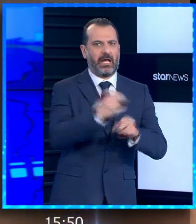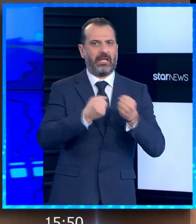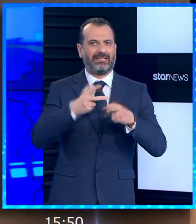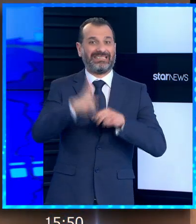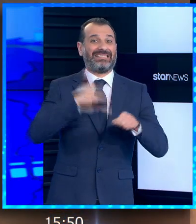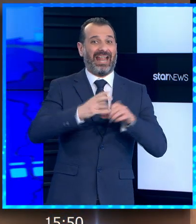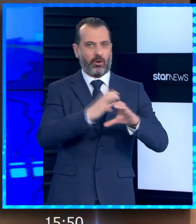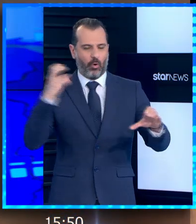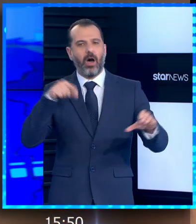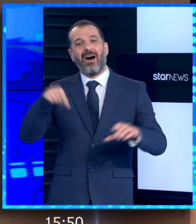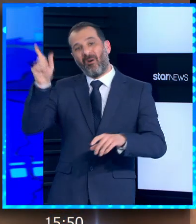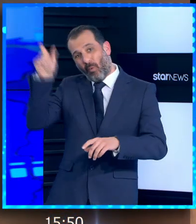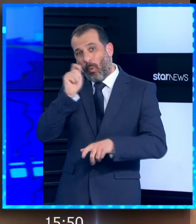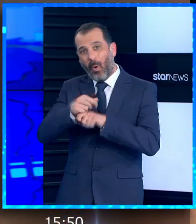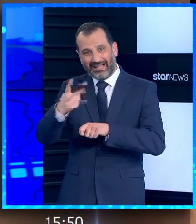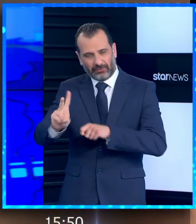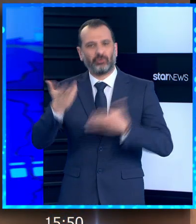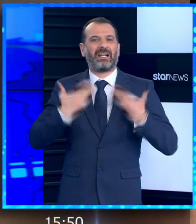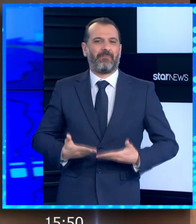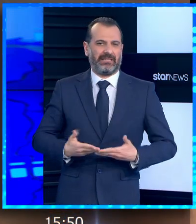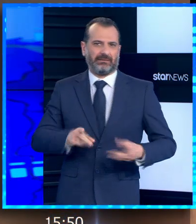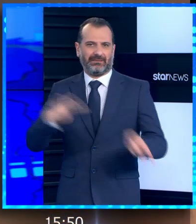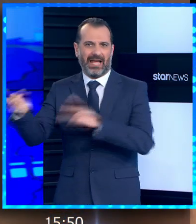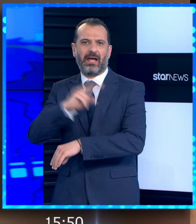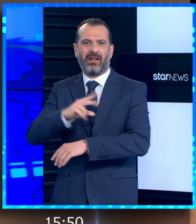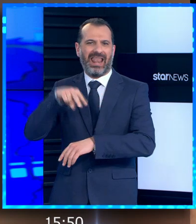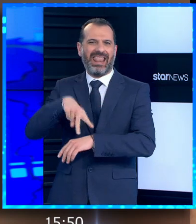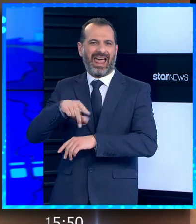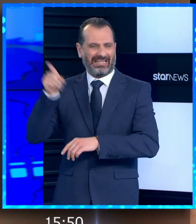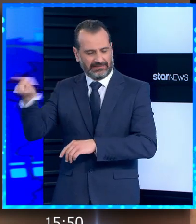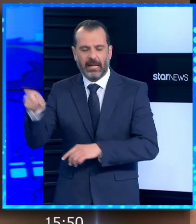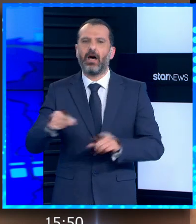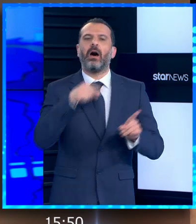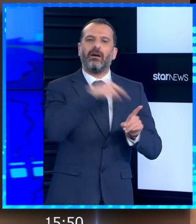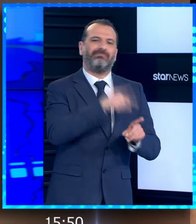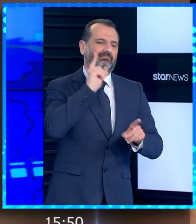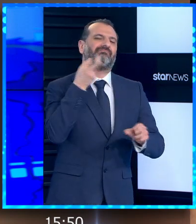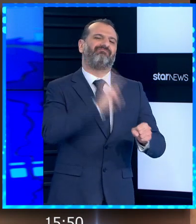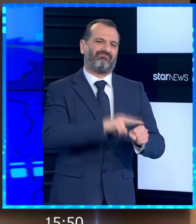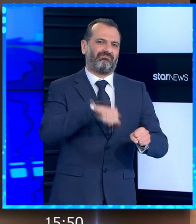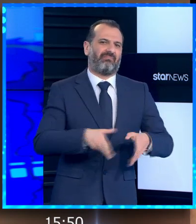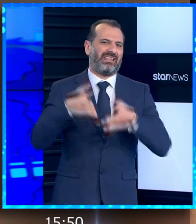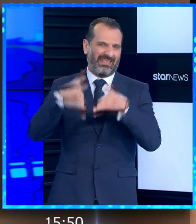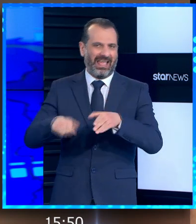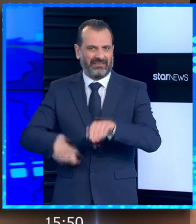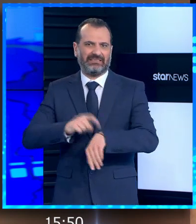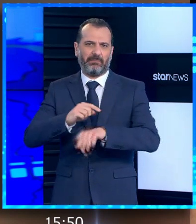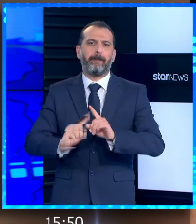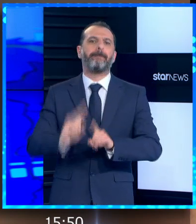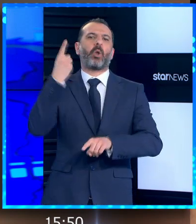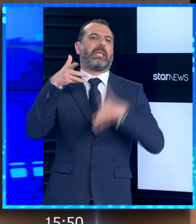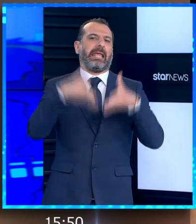νοσηλεύεται τραυματισμένος στο Πανεπιστημιακό Νοσοκομείο της Λάρισας. Ο Αλέξανδρος Γίγος τώρα θα μας δώσει περισσότερες πληροφορίες. Είναι στην τηλεφωνική μας γραμμή,